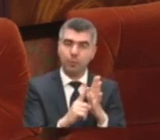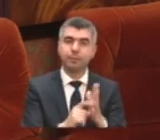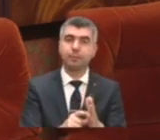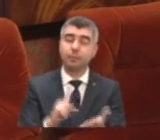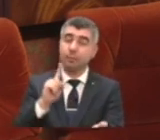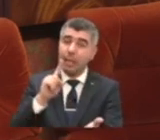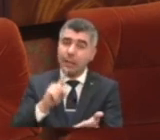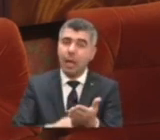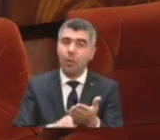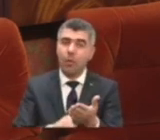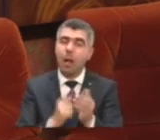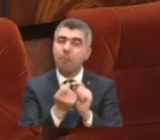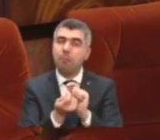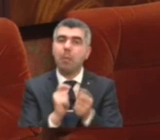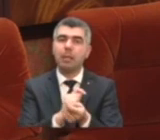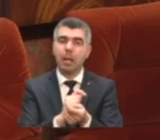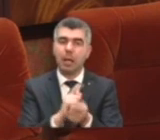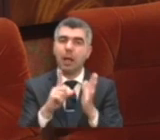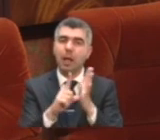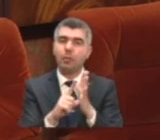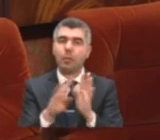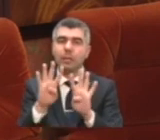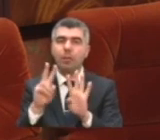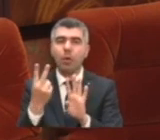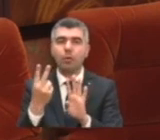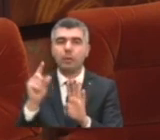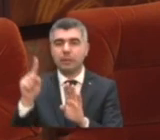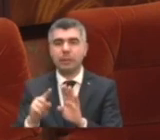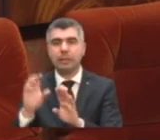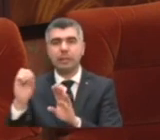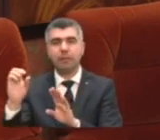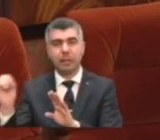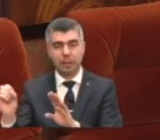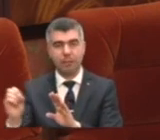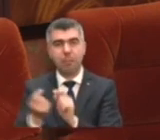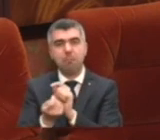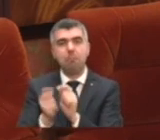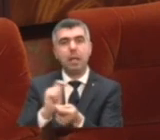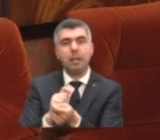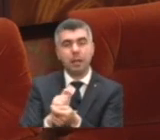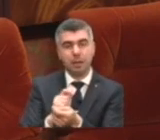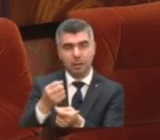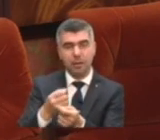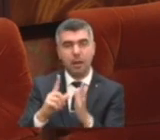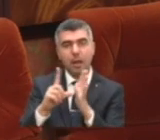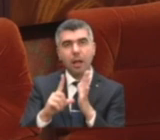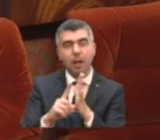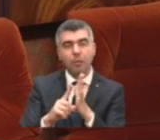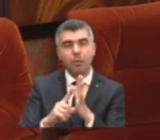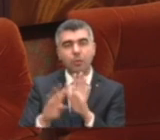ضروره تعديل القانون 2800 وبذلك بادخال مجموعه من التعديلات اللي نص عليها القانون الاطار